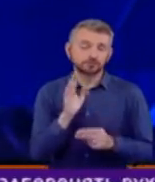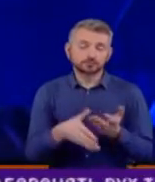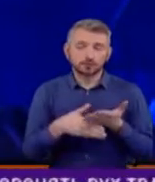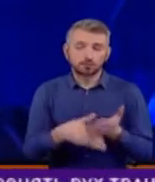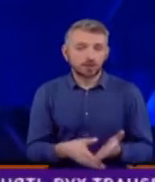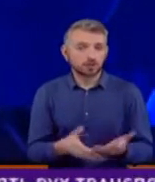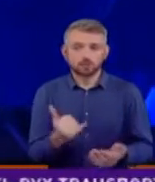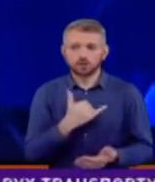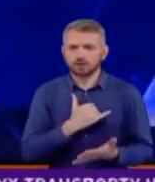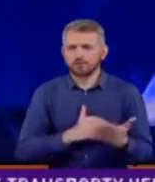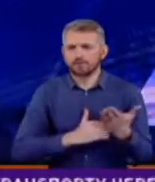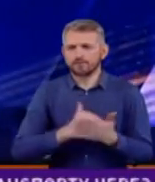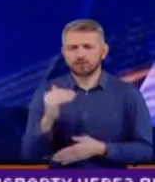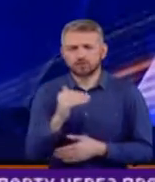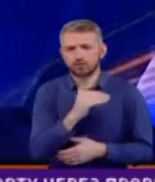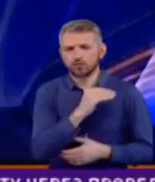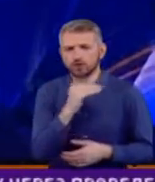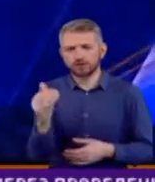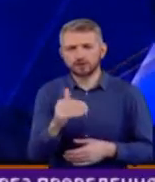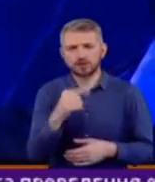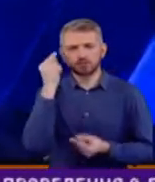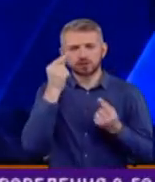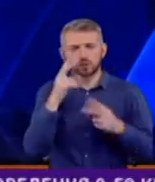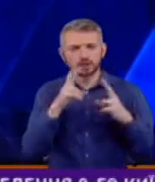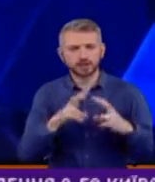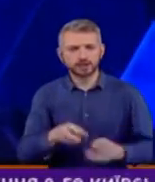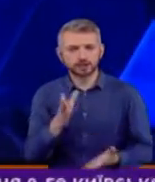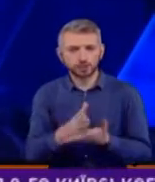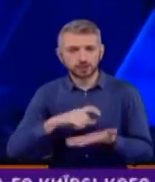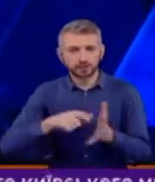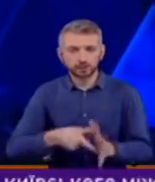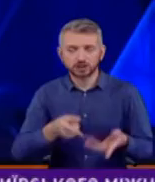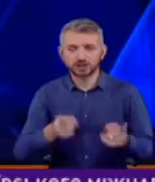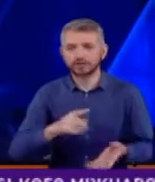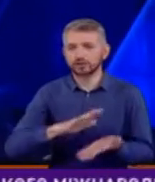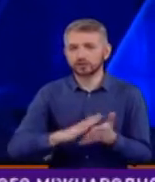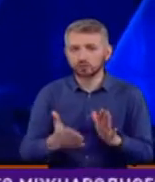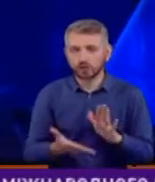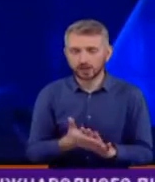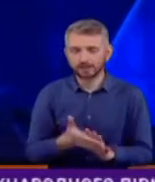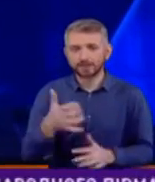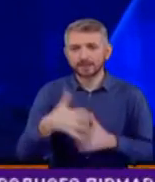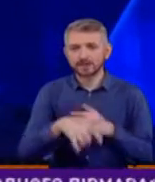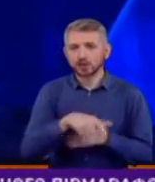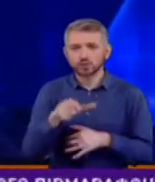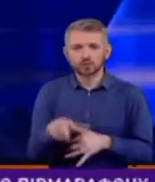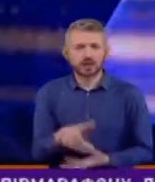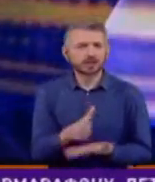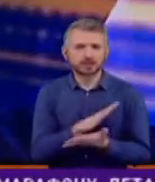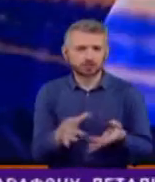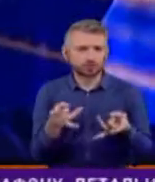високого гатунку в нас і психоаналітики знаходяться в студії, тому що дійсно ситуація серед людей, вона не є